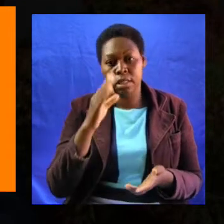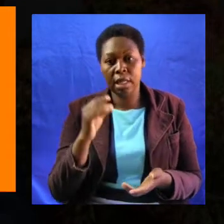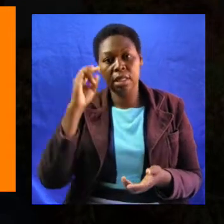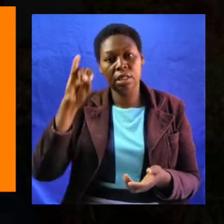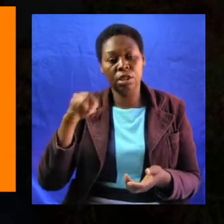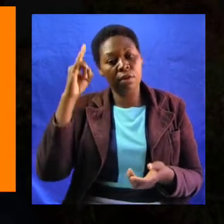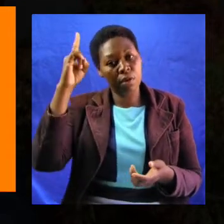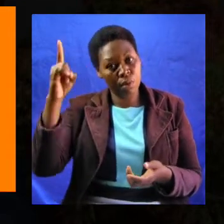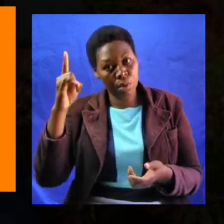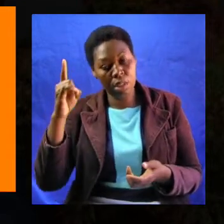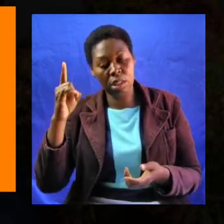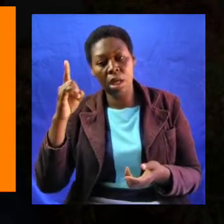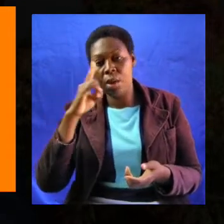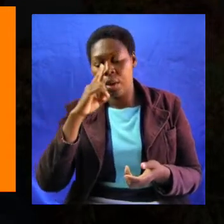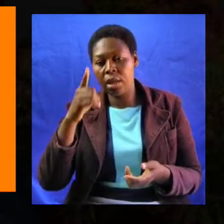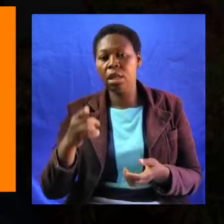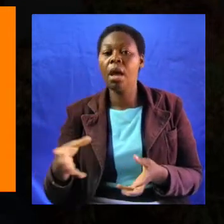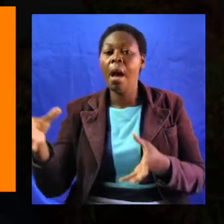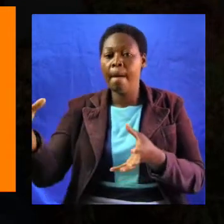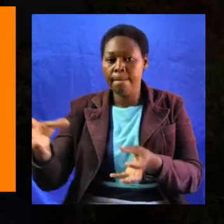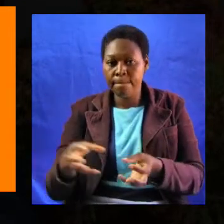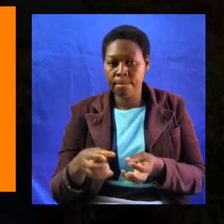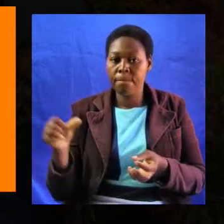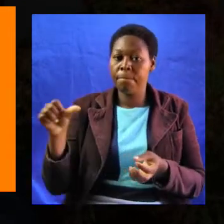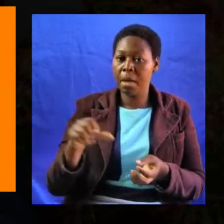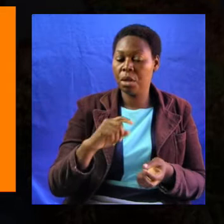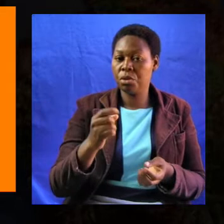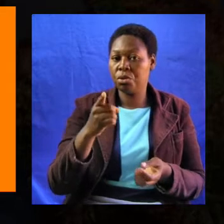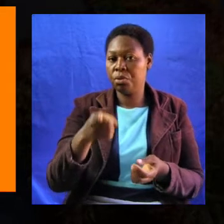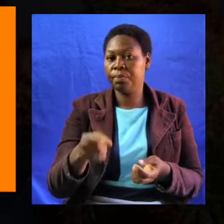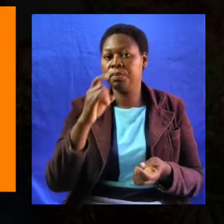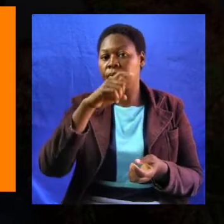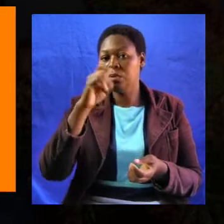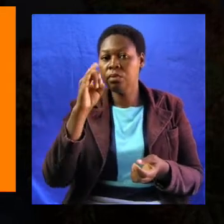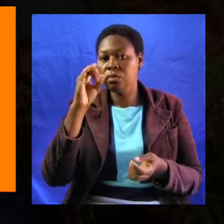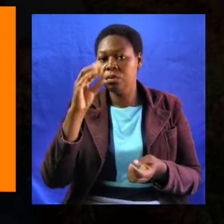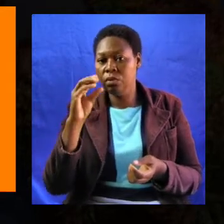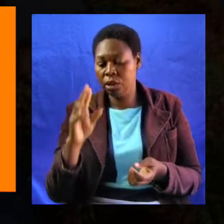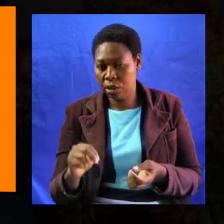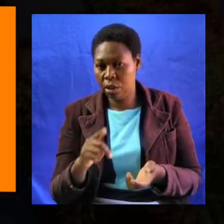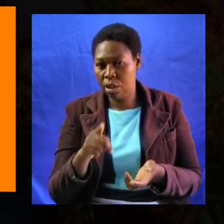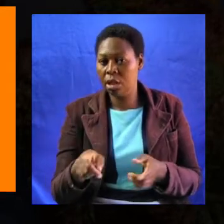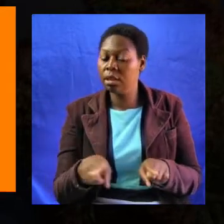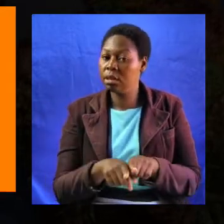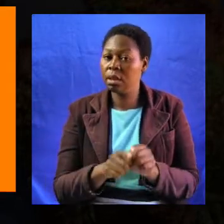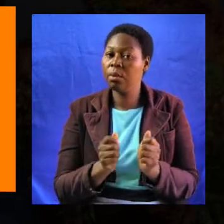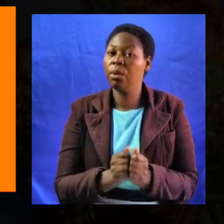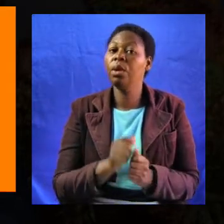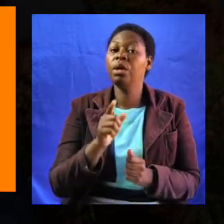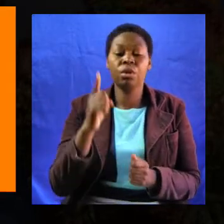Jehovha panguva yaakadzosa vatapwa veZioni. Isu takanga takafanana navanorota